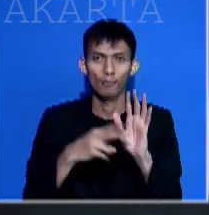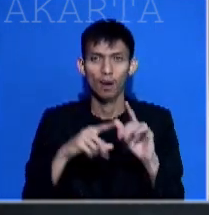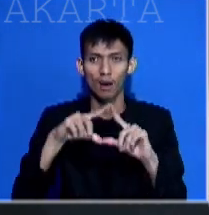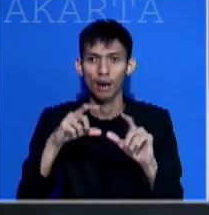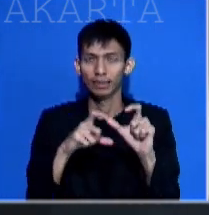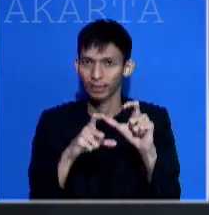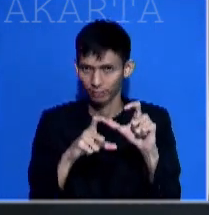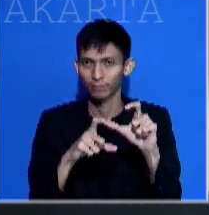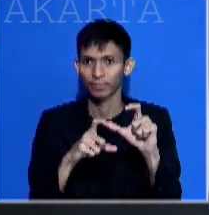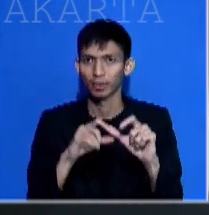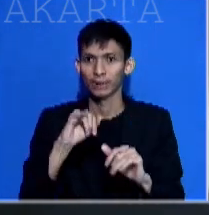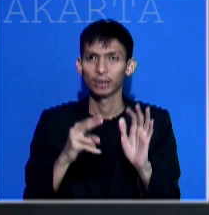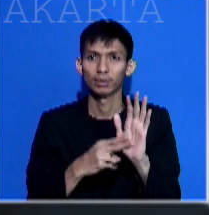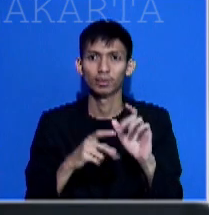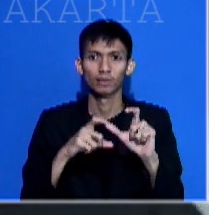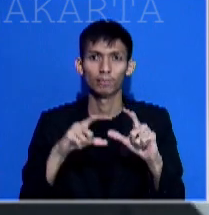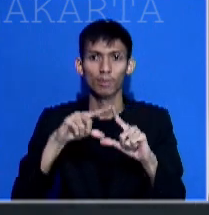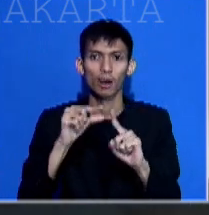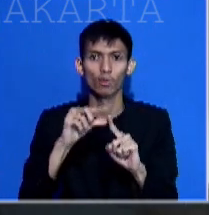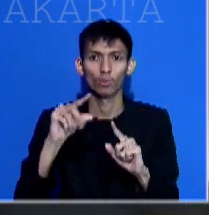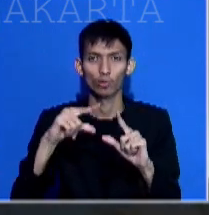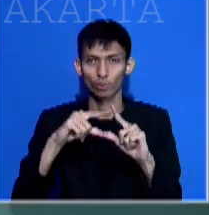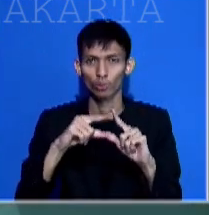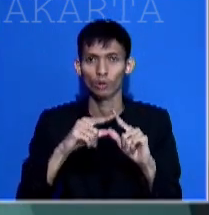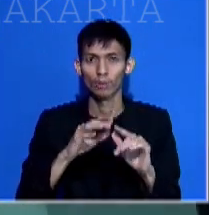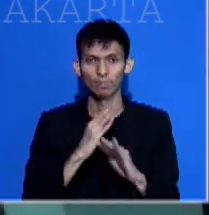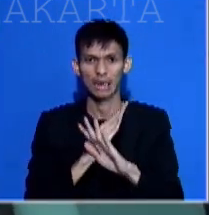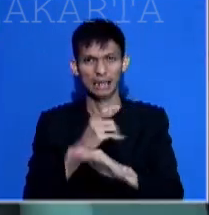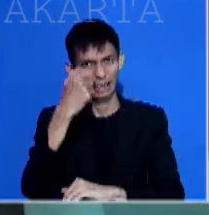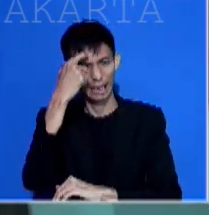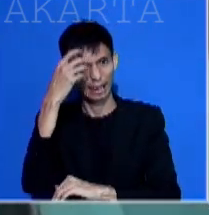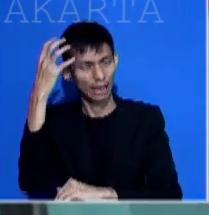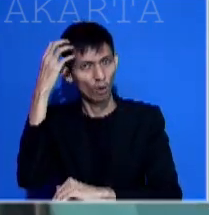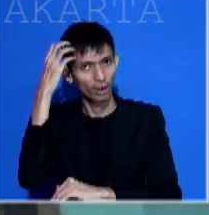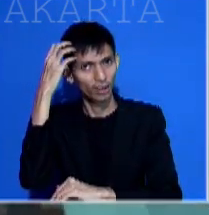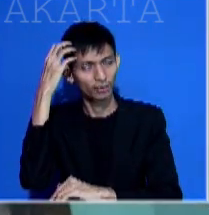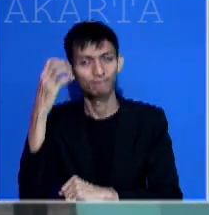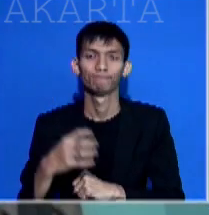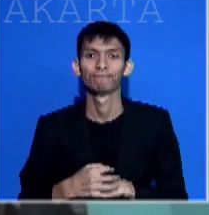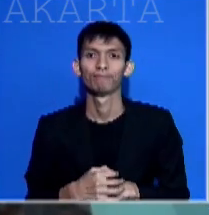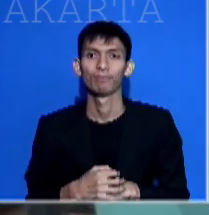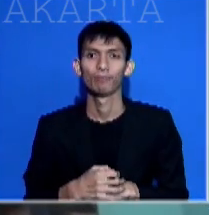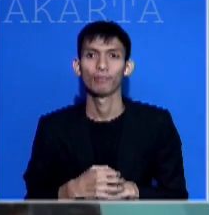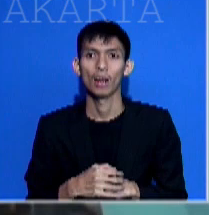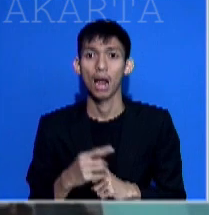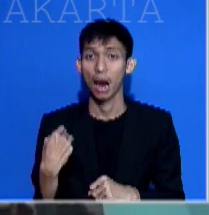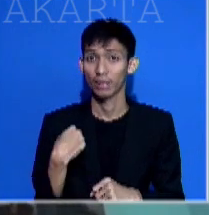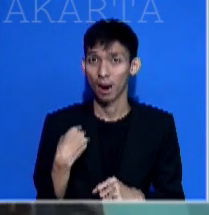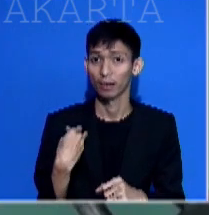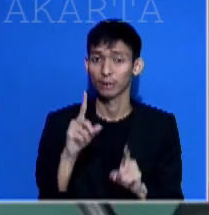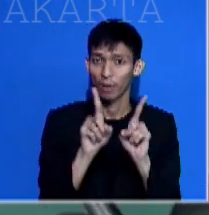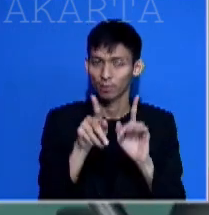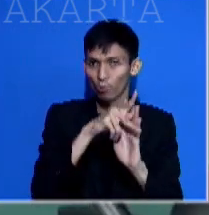mencegah terjadinya penyakit meningitis pada anak. Menurut Endang, selain 11 program imunisasi yang telah